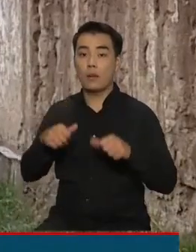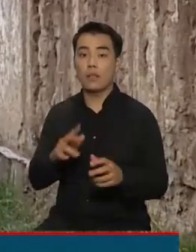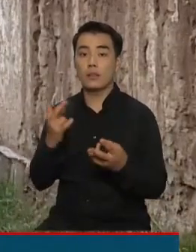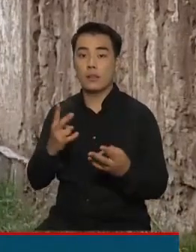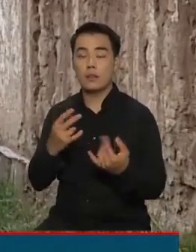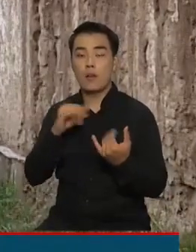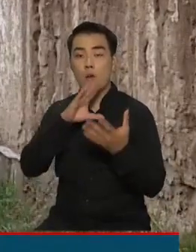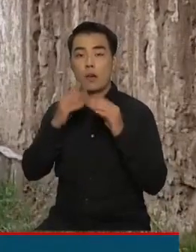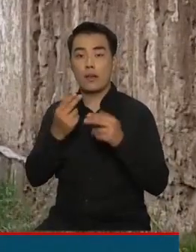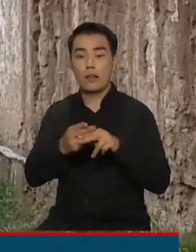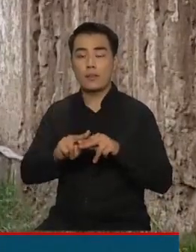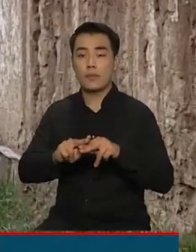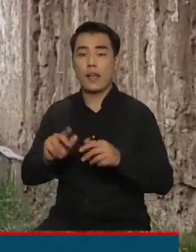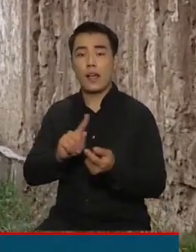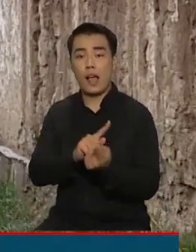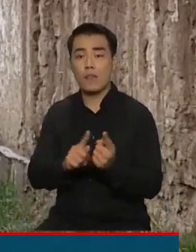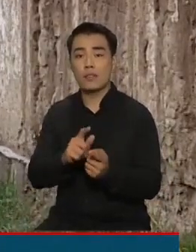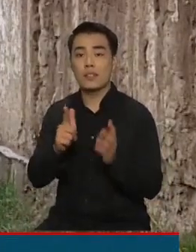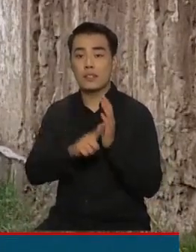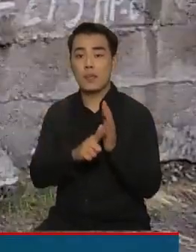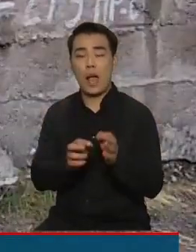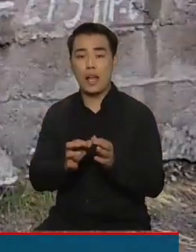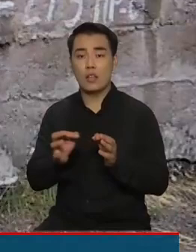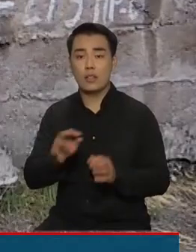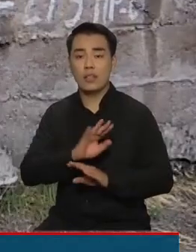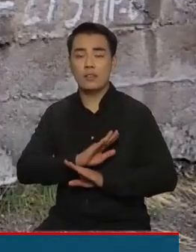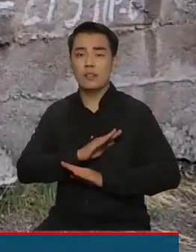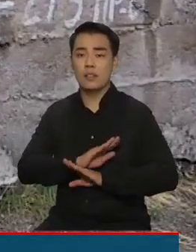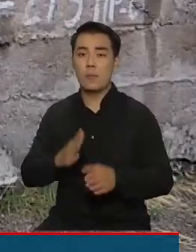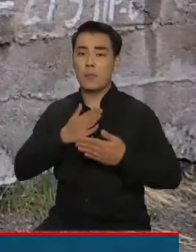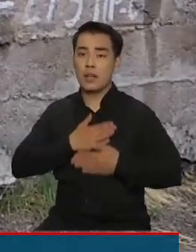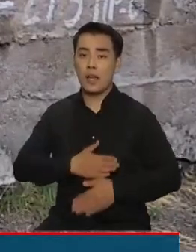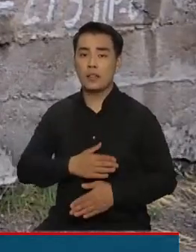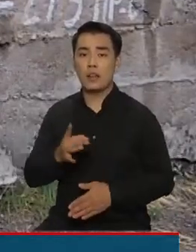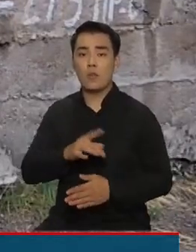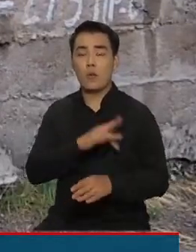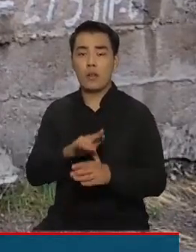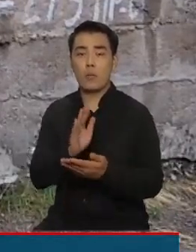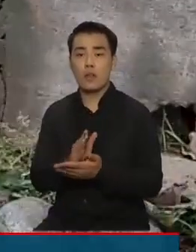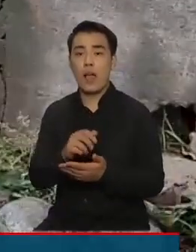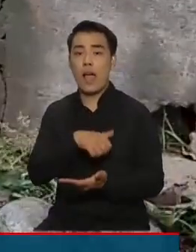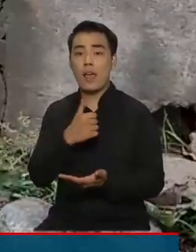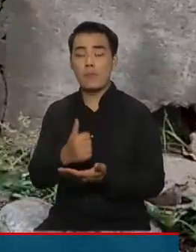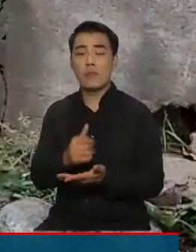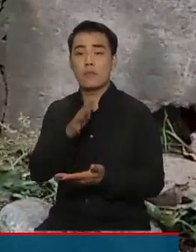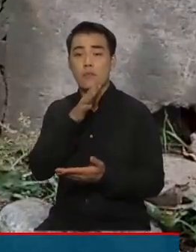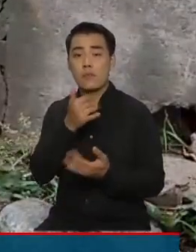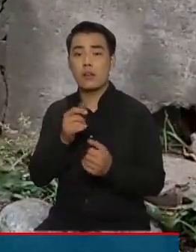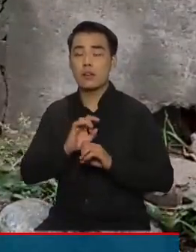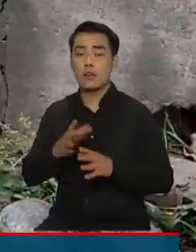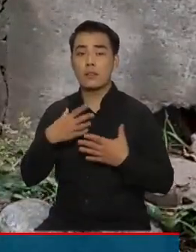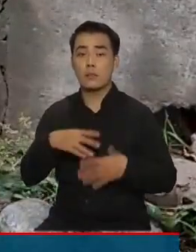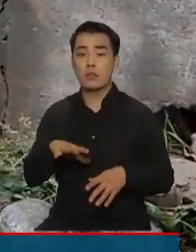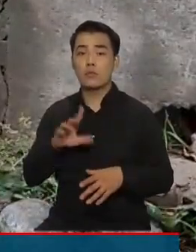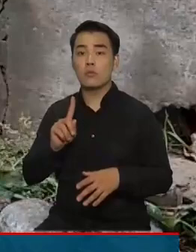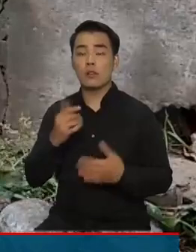стало известно, такой корректировке подлежат 7 отдаленных и неблагополучных районов города. Сроки Акимат пока не утвердил, но официально все